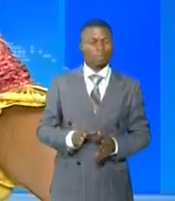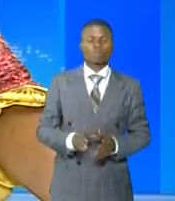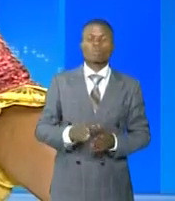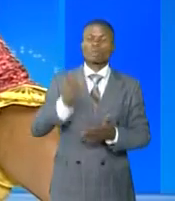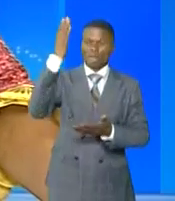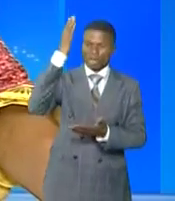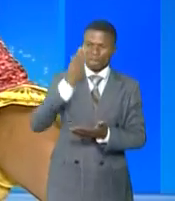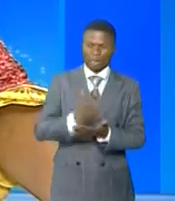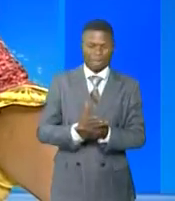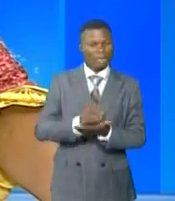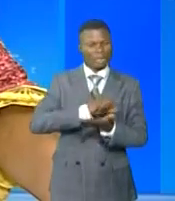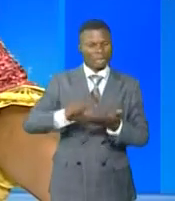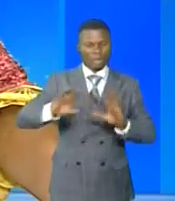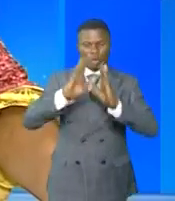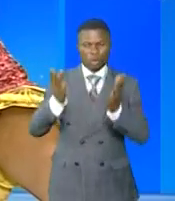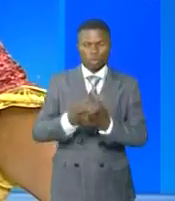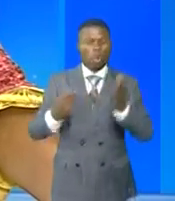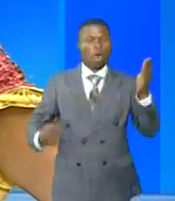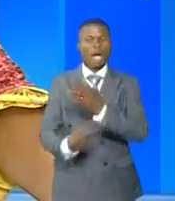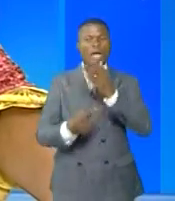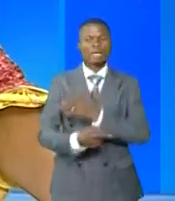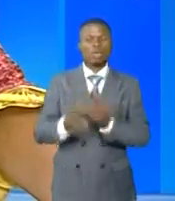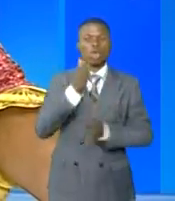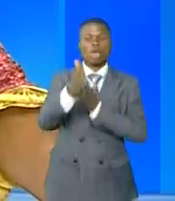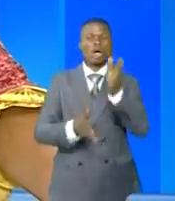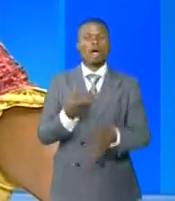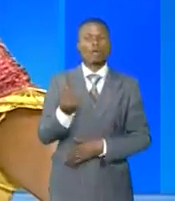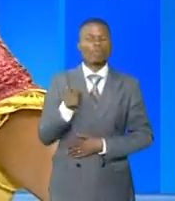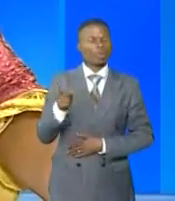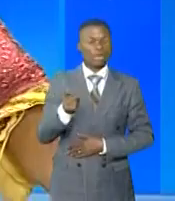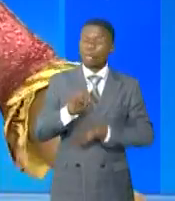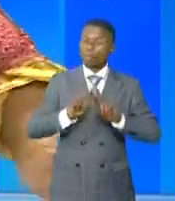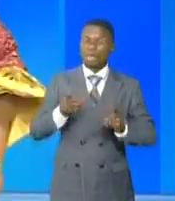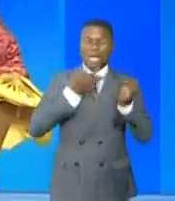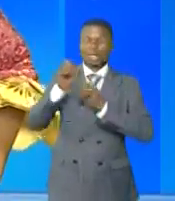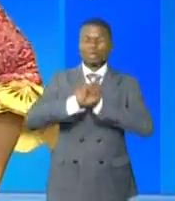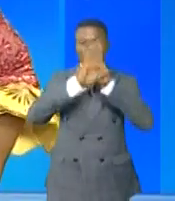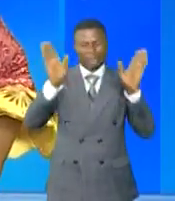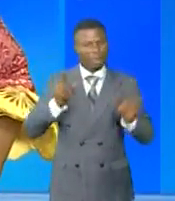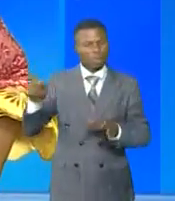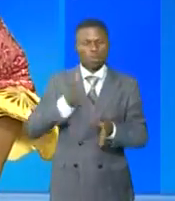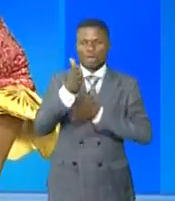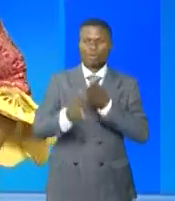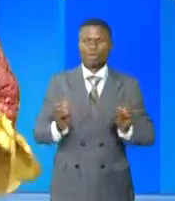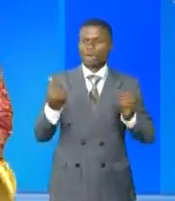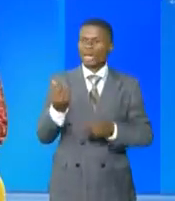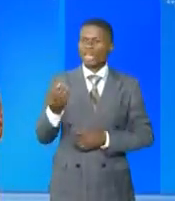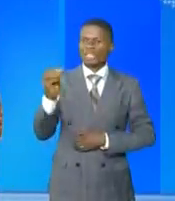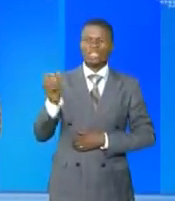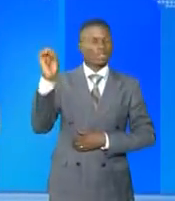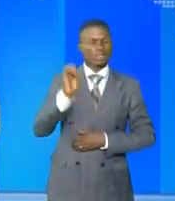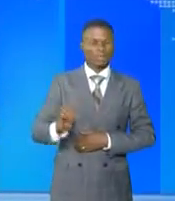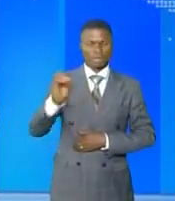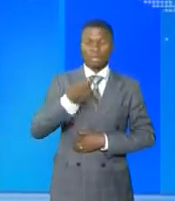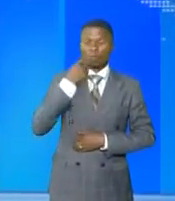allégations mises à sa charge concernant un prétendu acte de détournement des deniers publics. Alexis Thambwe-Mwamba l'a dit à l'ouverture